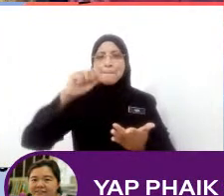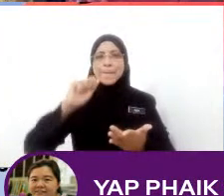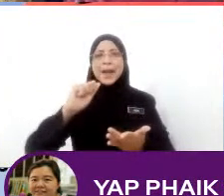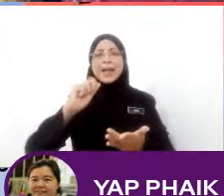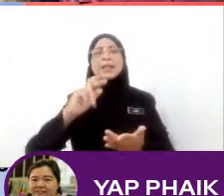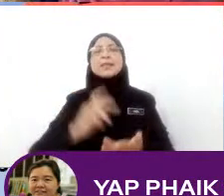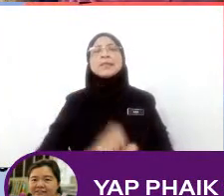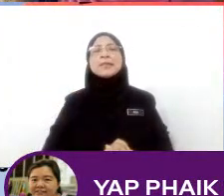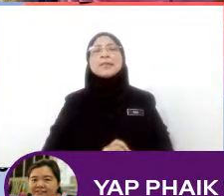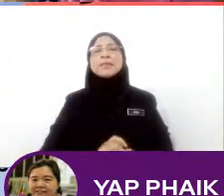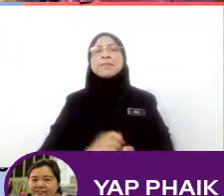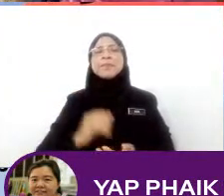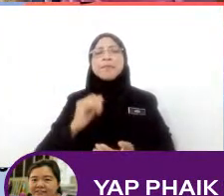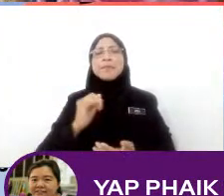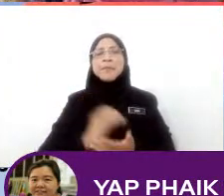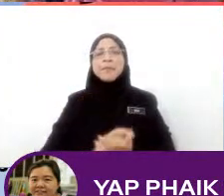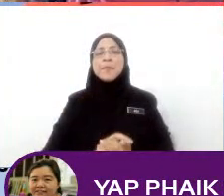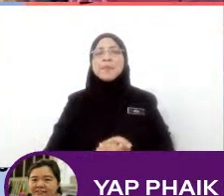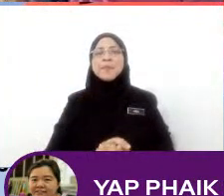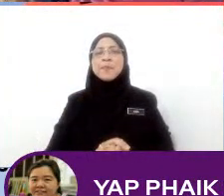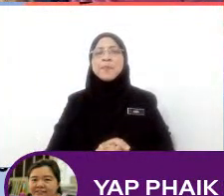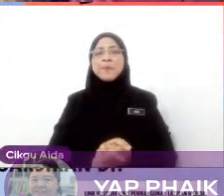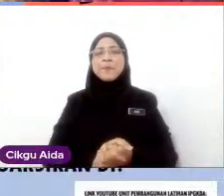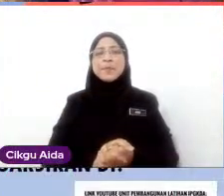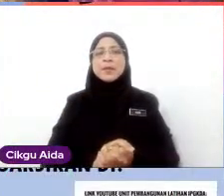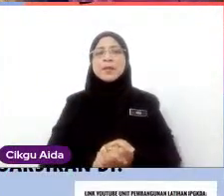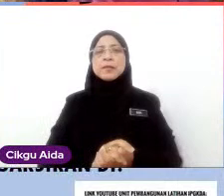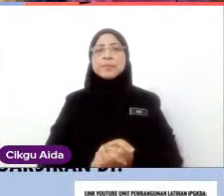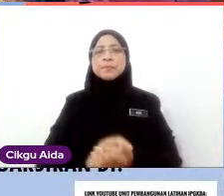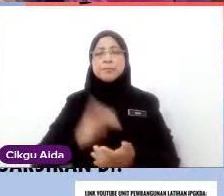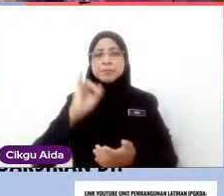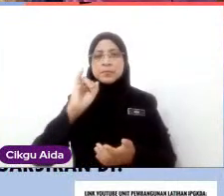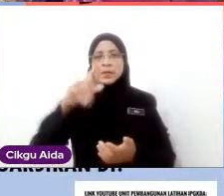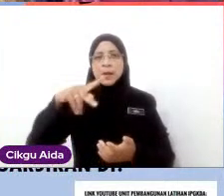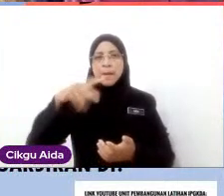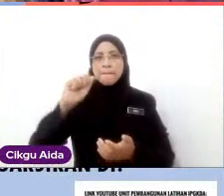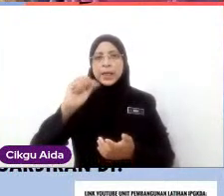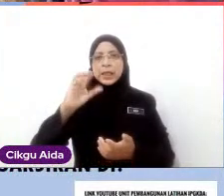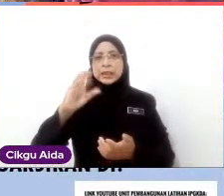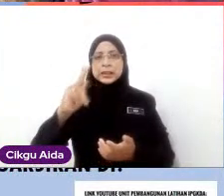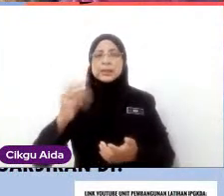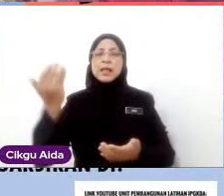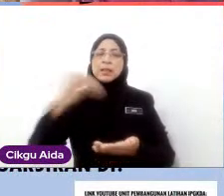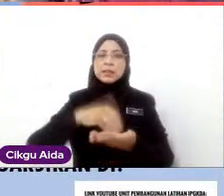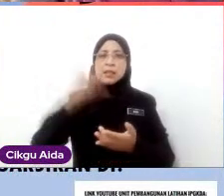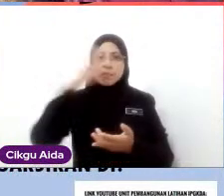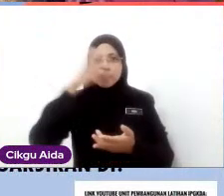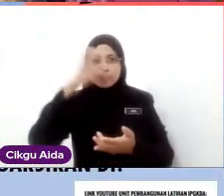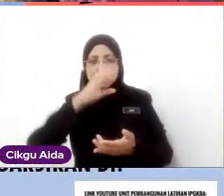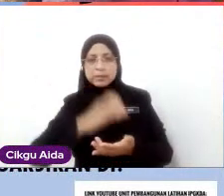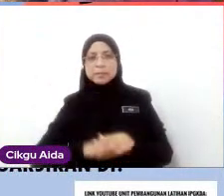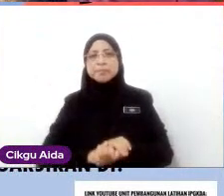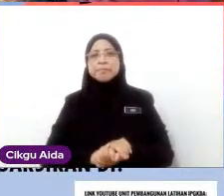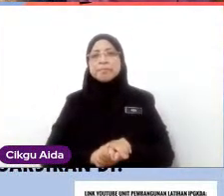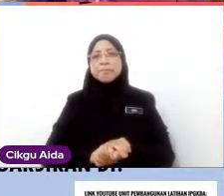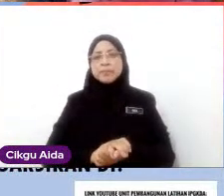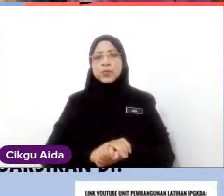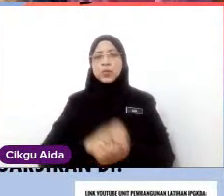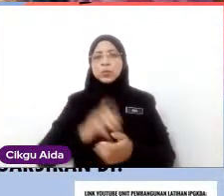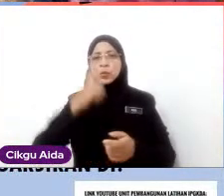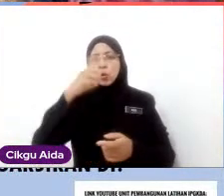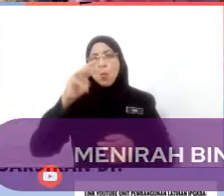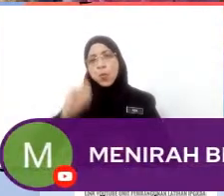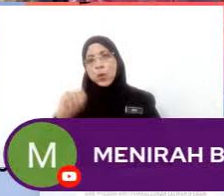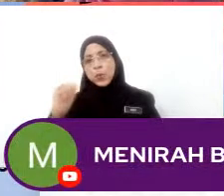anak-anak murid kami ni sebenarnya iOS dia lebih sesuai untuk murid-murid yang totally blind, low